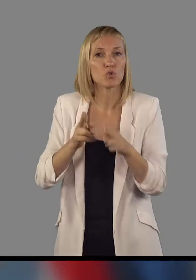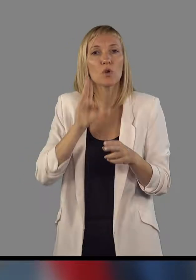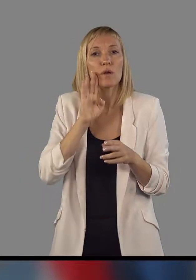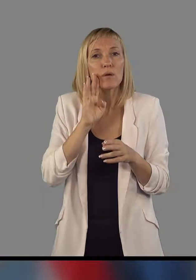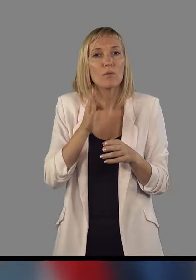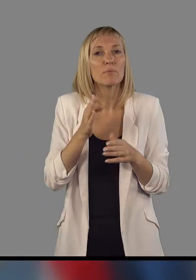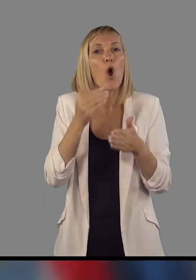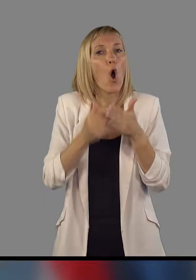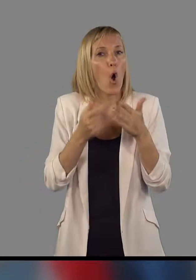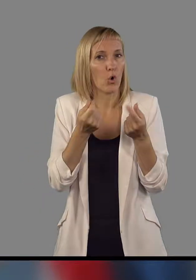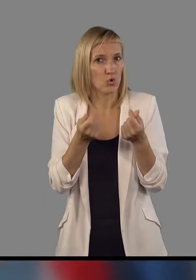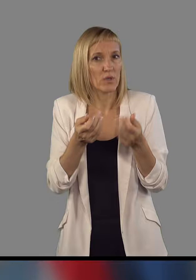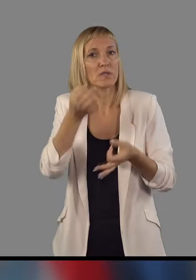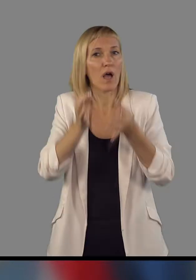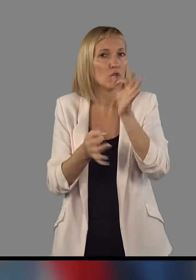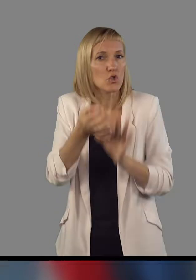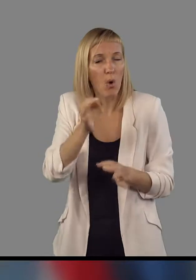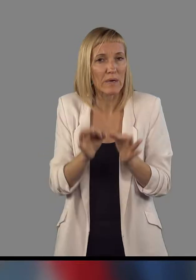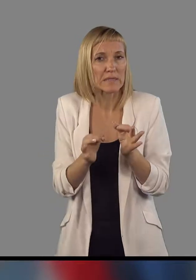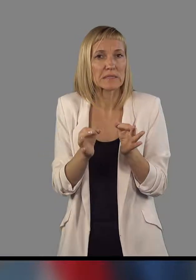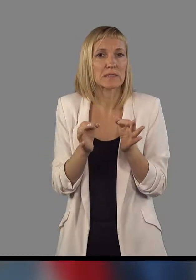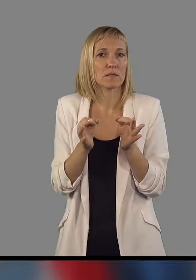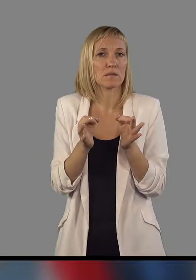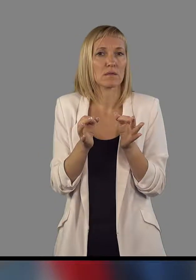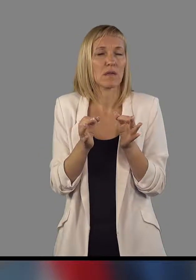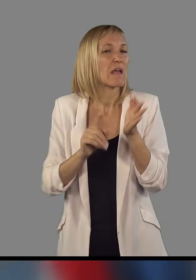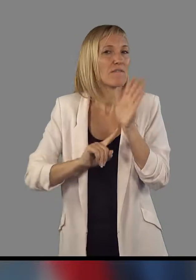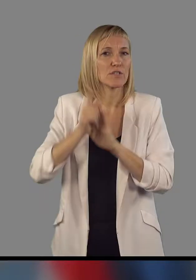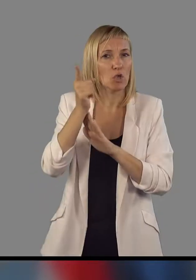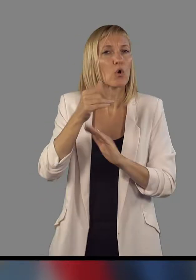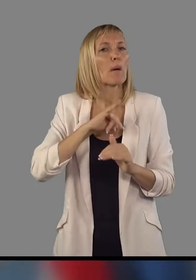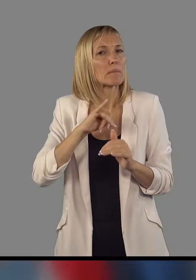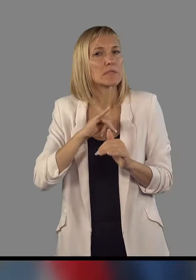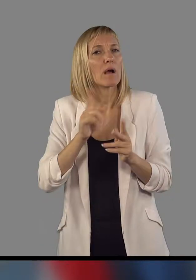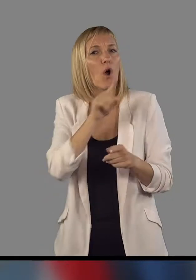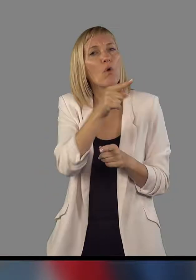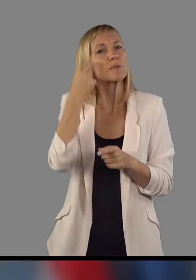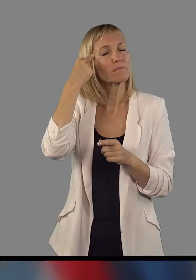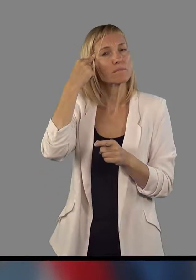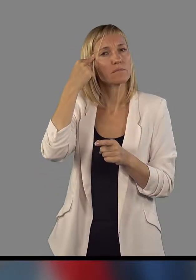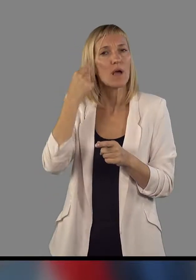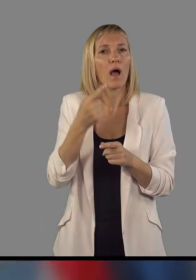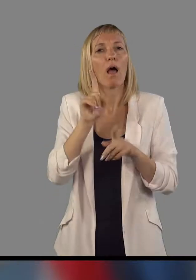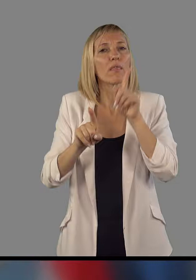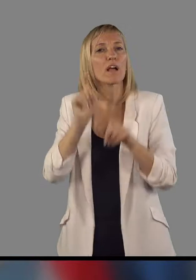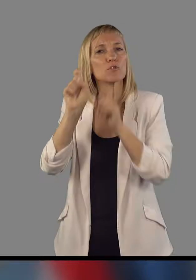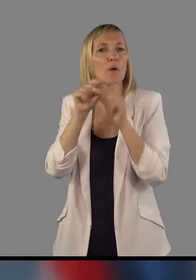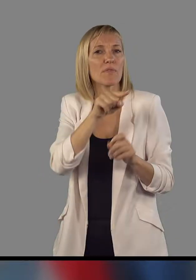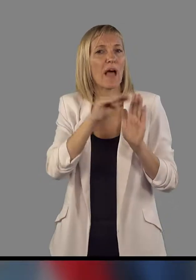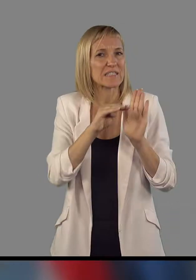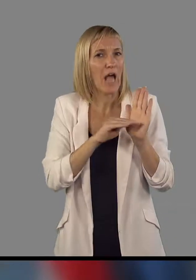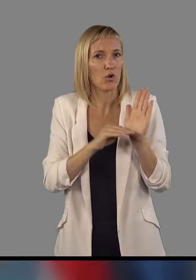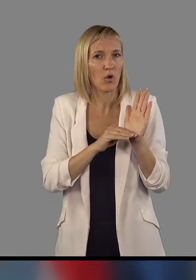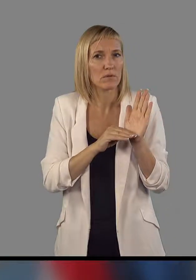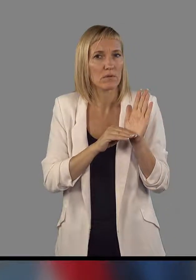na sodiščih, bi seveda bila odškodnina in potem obresti te izjemno visoke. Pa me zanima, kako komentirate nekatere očitke,